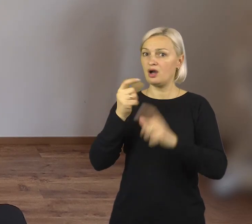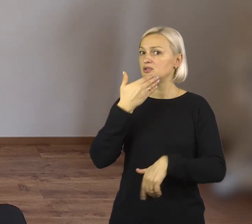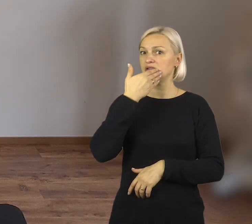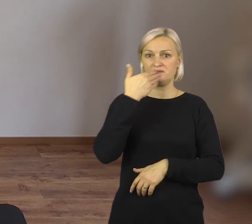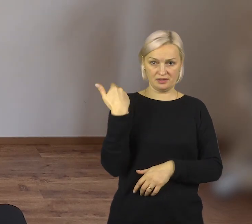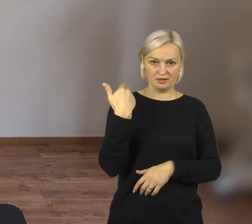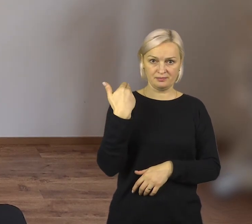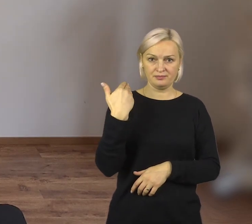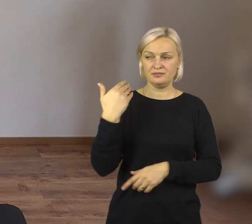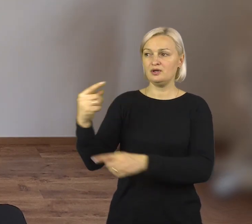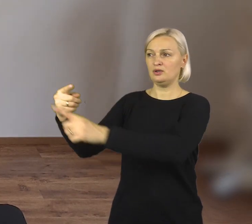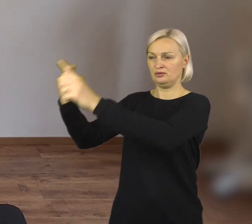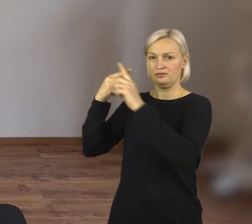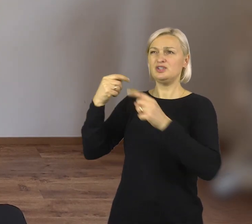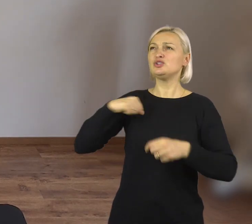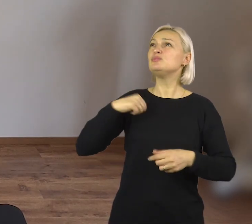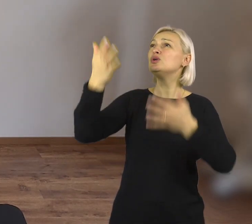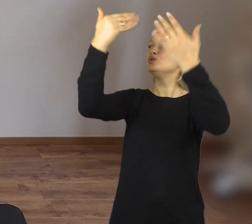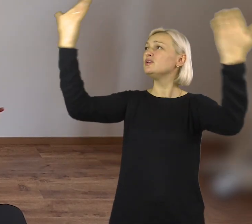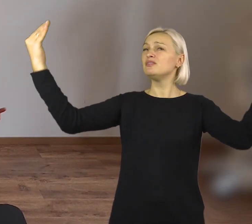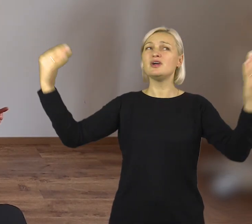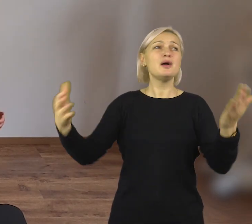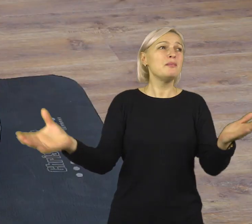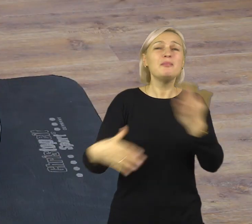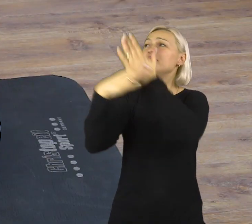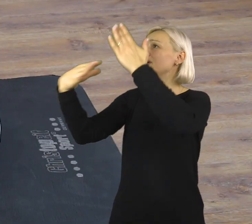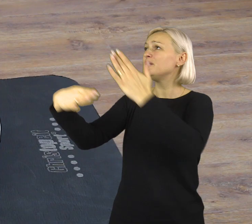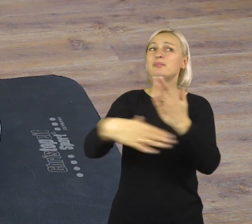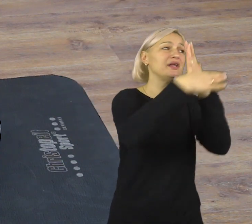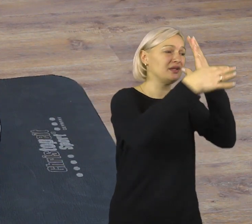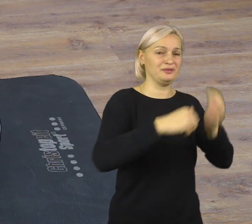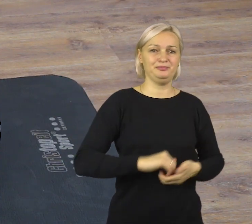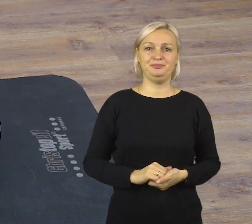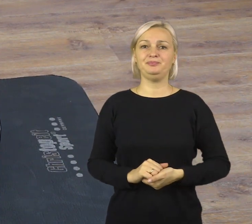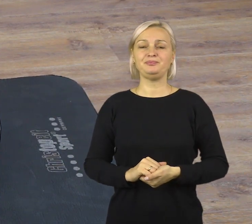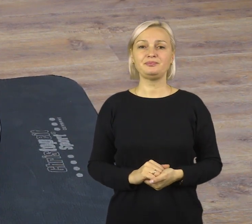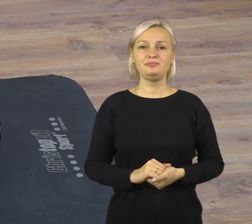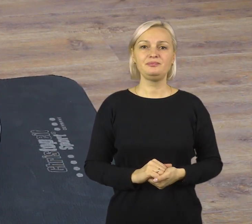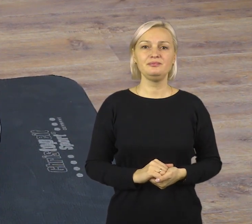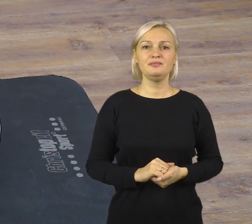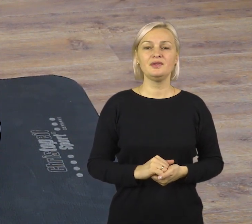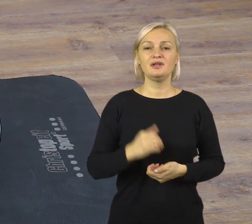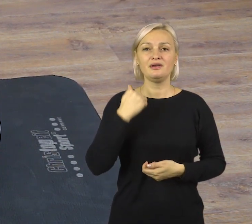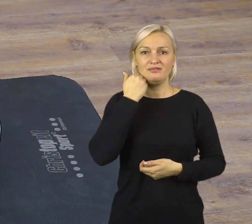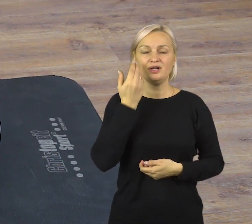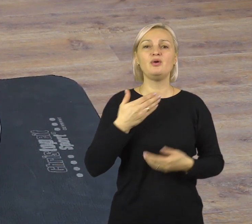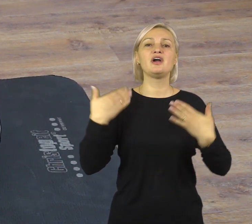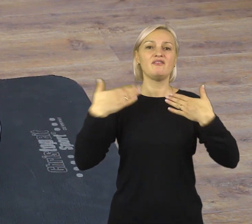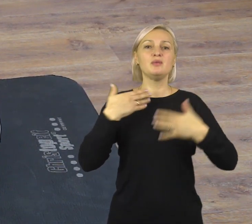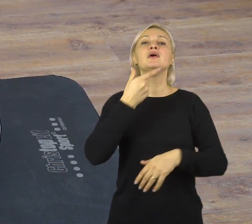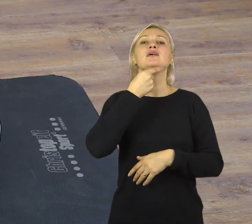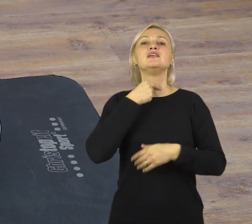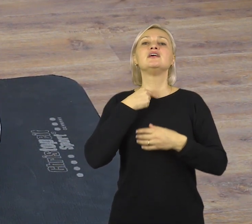neatsako, mes kviečiam pagalbą. Pagalbos, pagalbos. Toliau atveriam kvėpavimo takus.